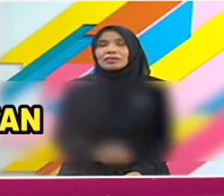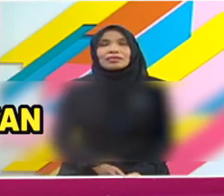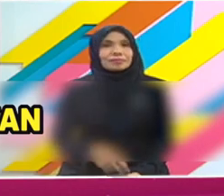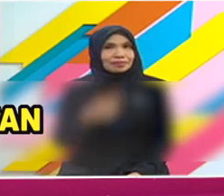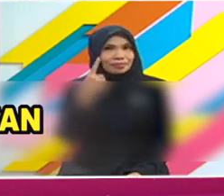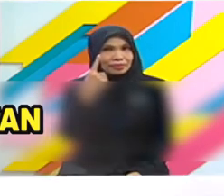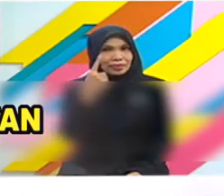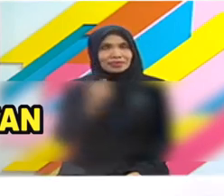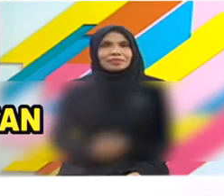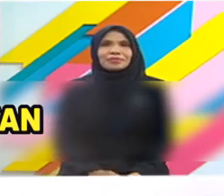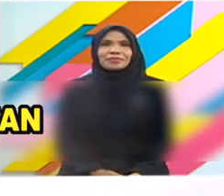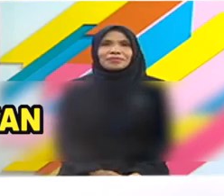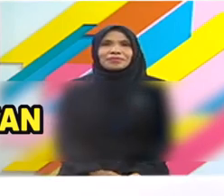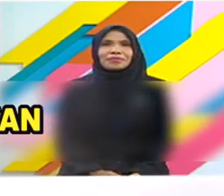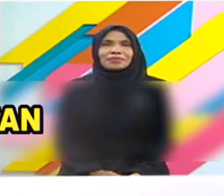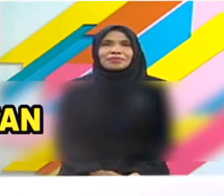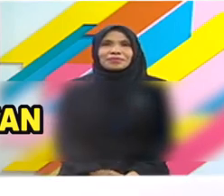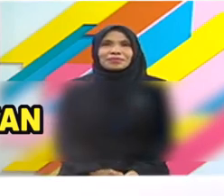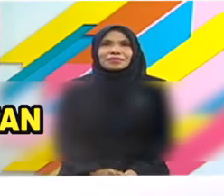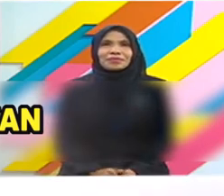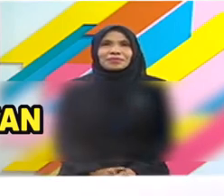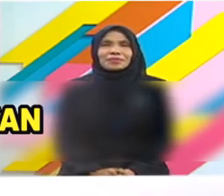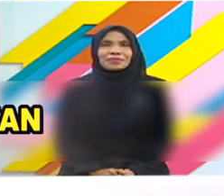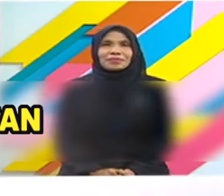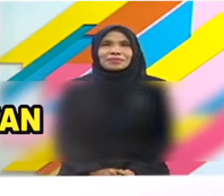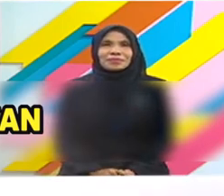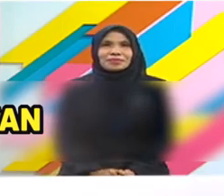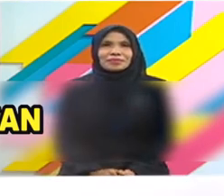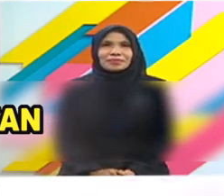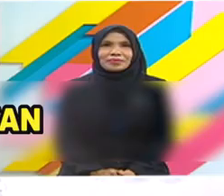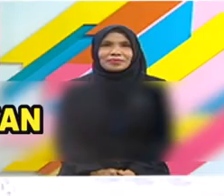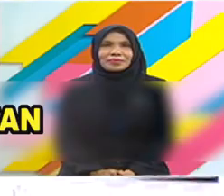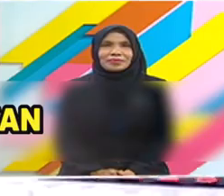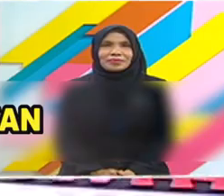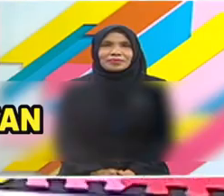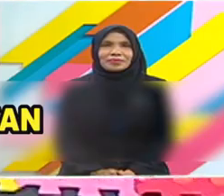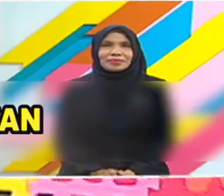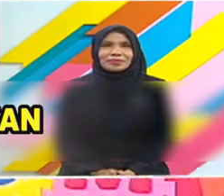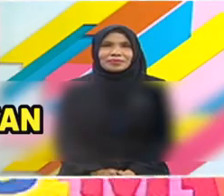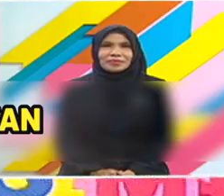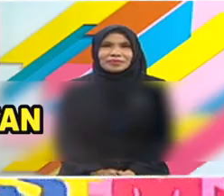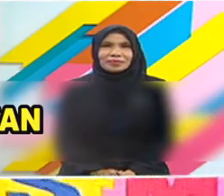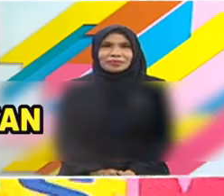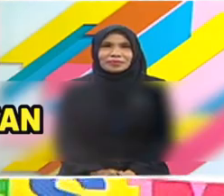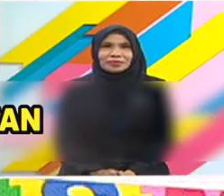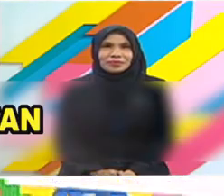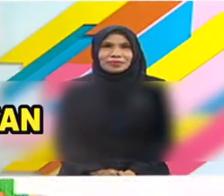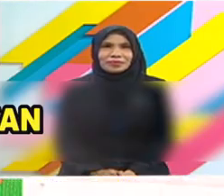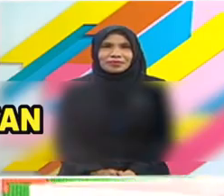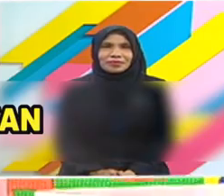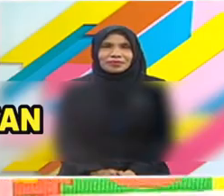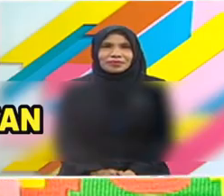dia. Mata. Sekejap, ya. Tak lekat pula, Cikgu. Okey,